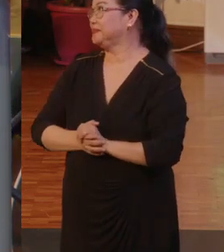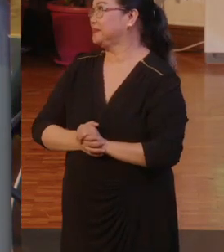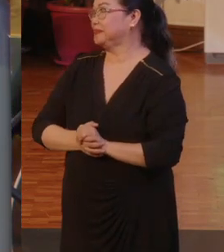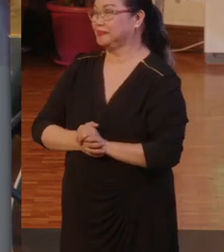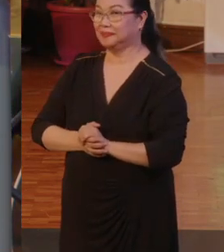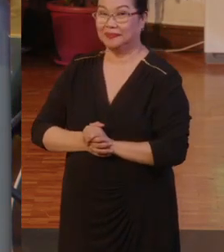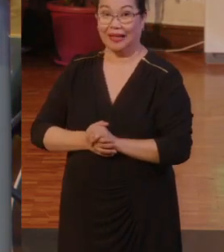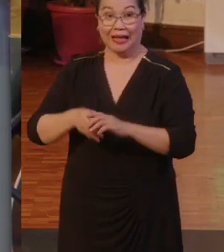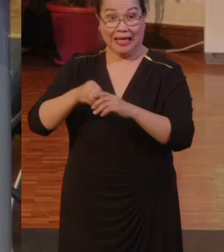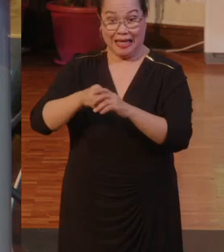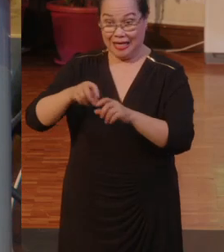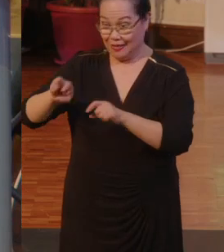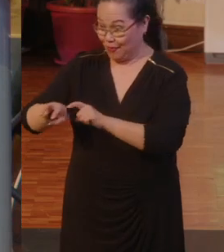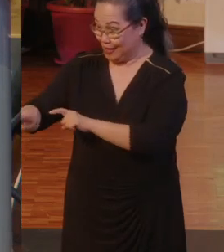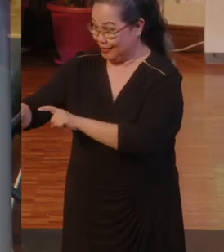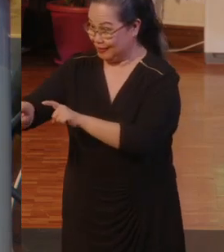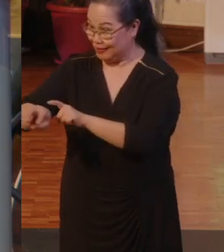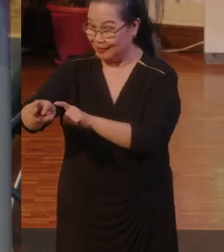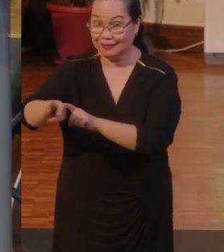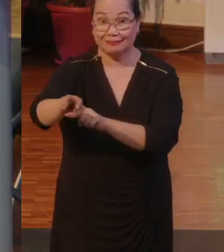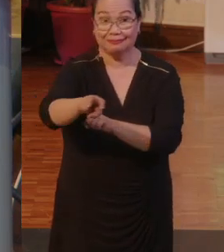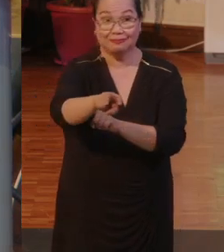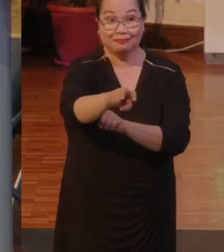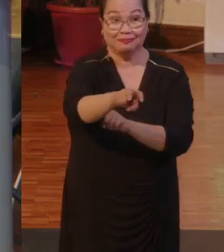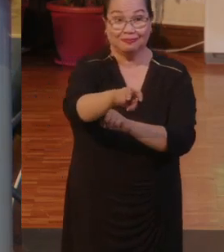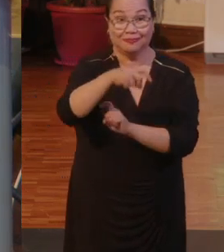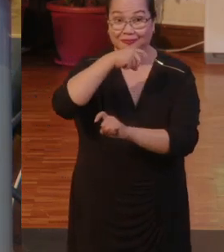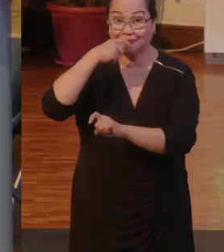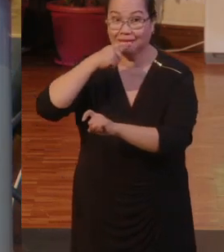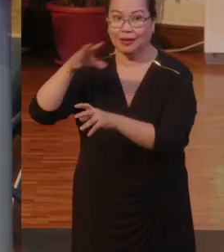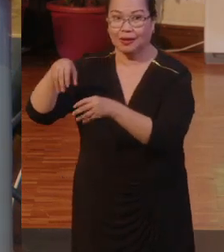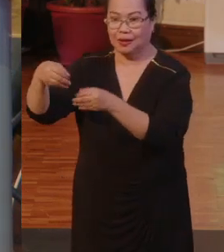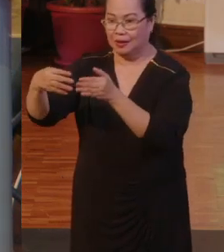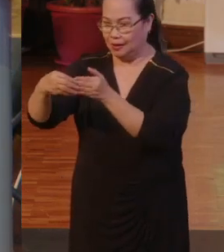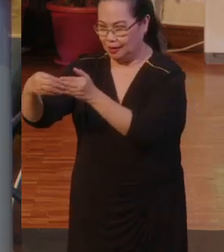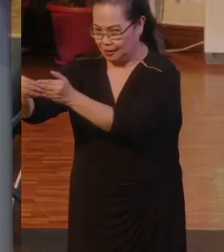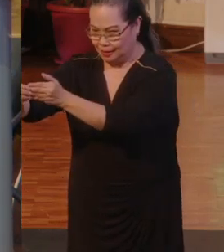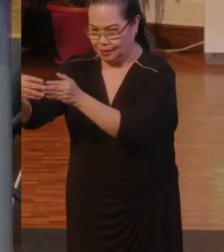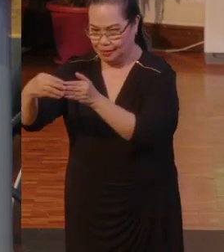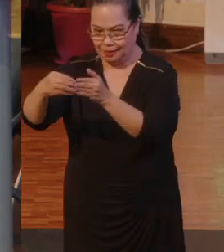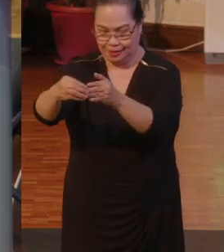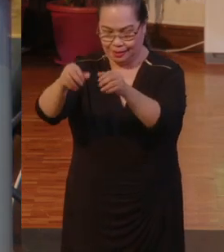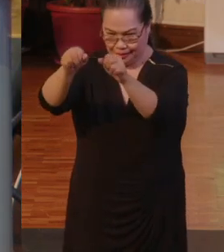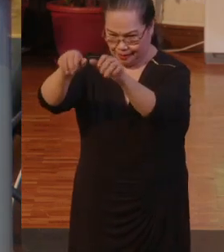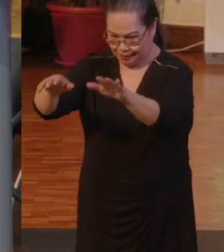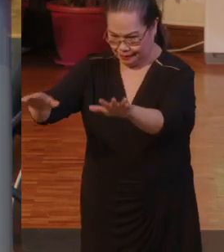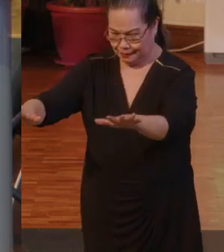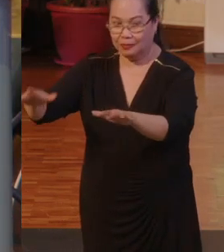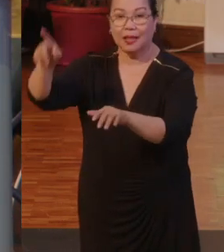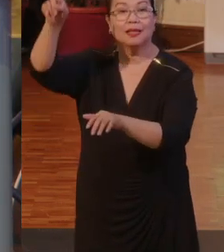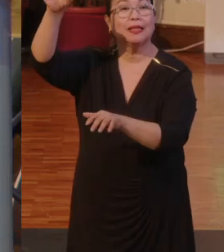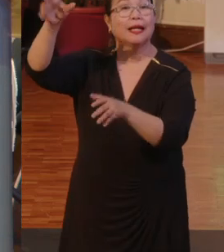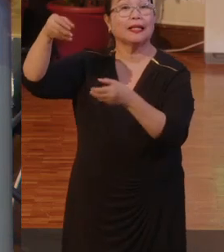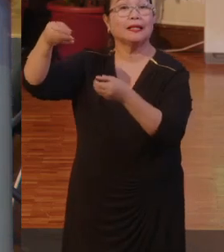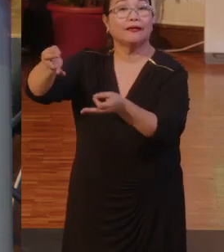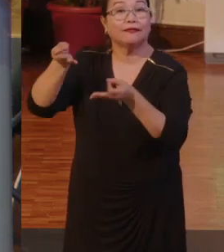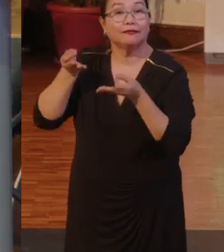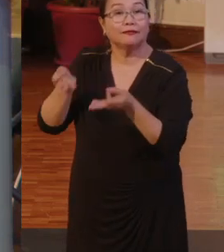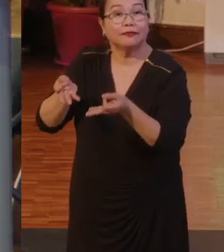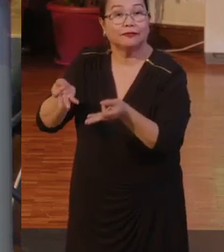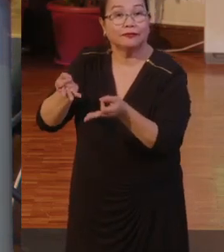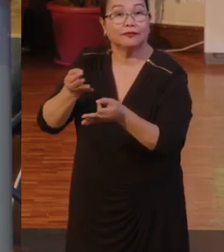sa ilang, binigyan sila ng gabay ng Diyos. Sa ilang, binigyan sila ng pagkain ng Diyos.